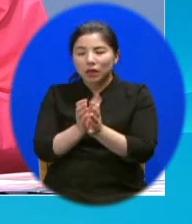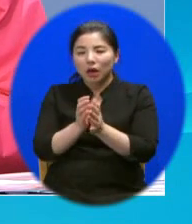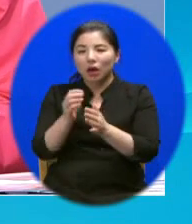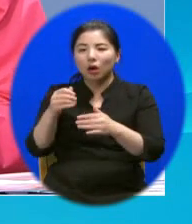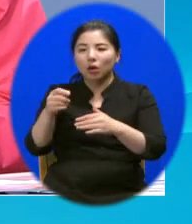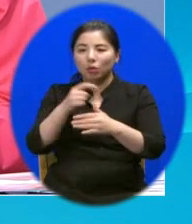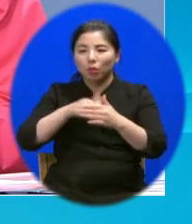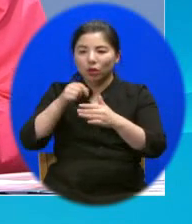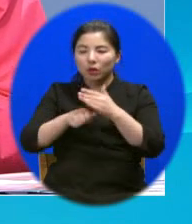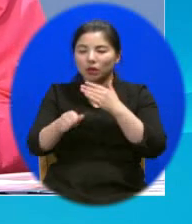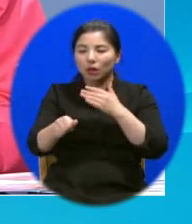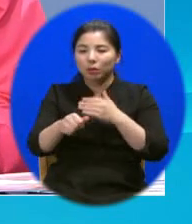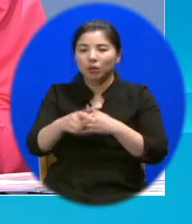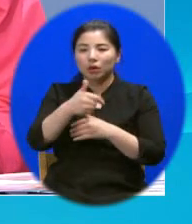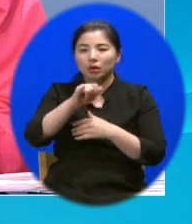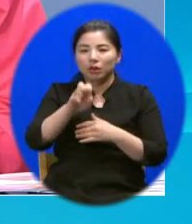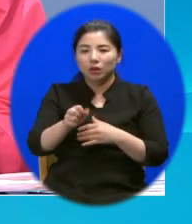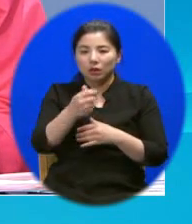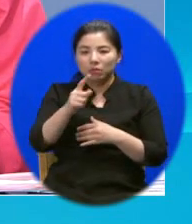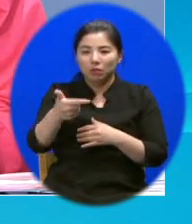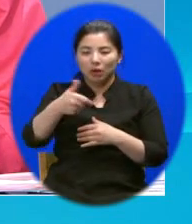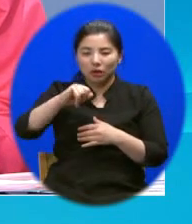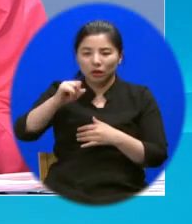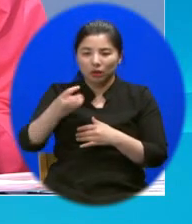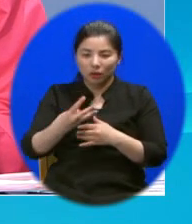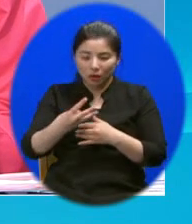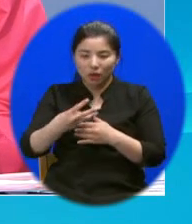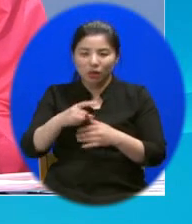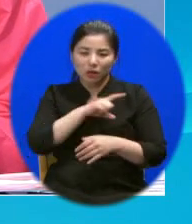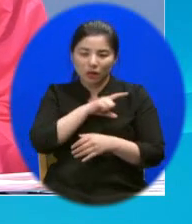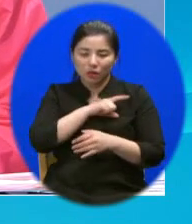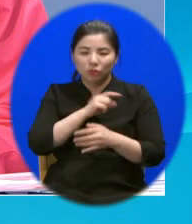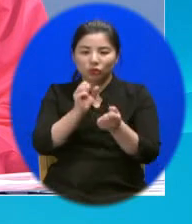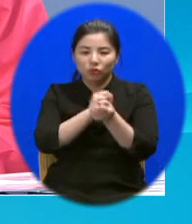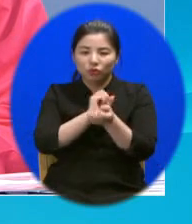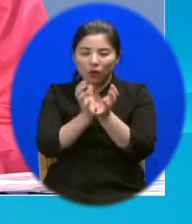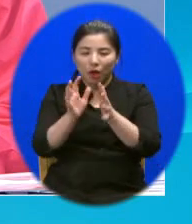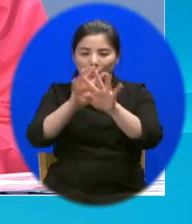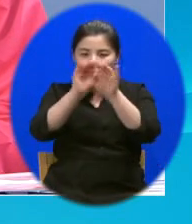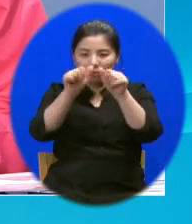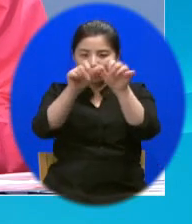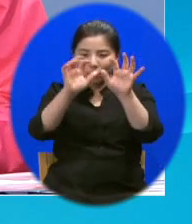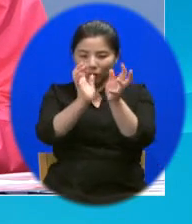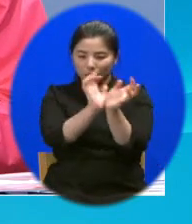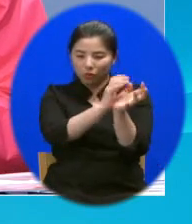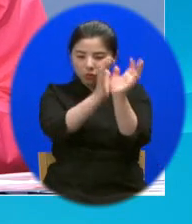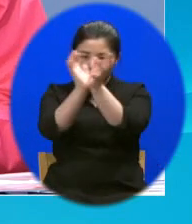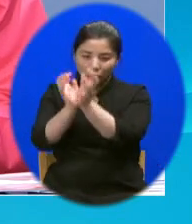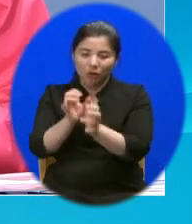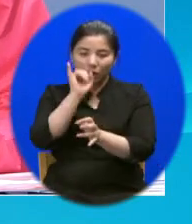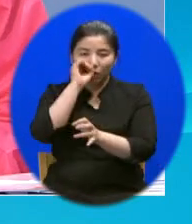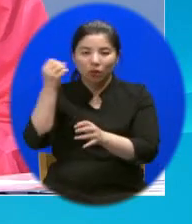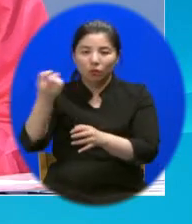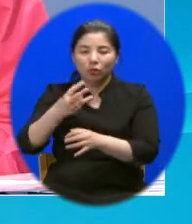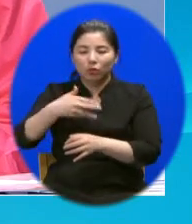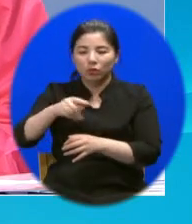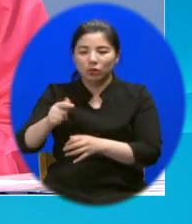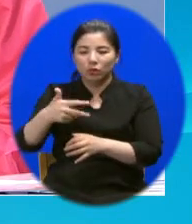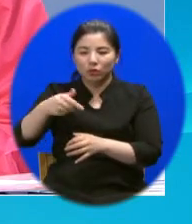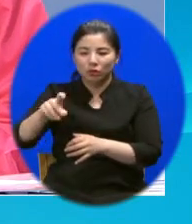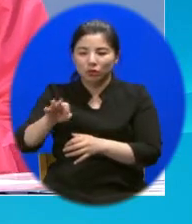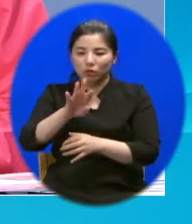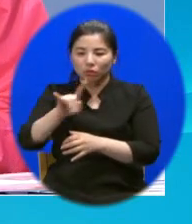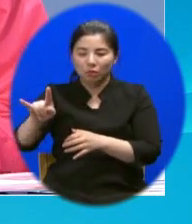전 민주당 원내대표 하던 김한길 의원 명의의 허 축하 원 또 천 정부에서 법무부 장관 하던 천정배 전 의원을